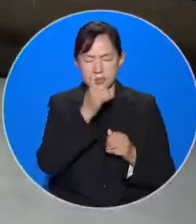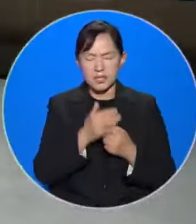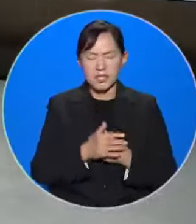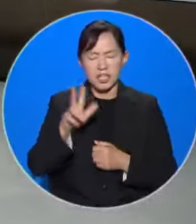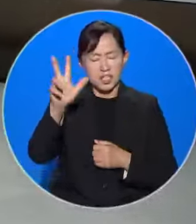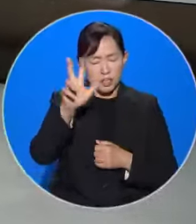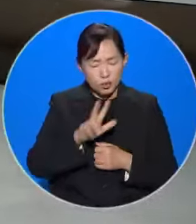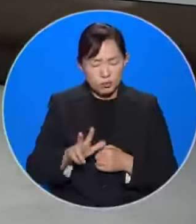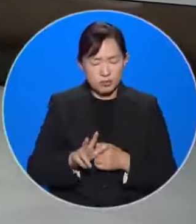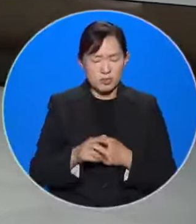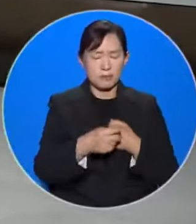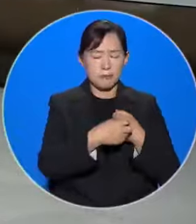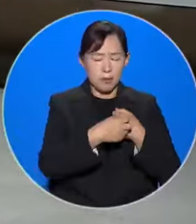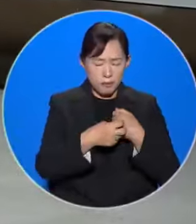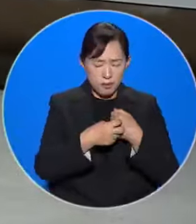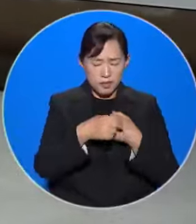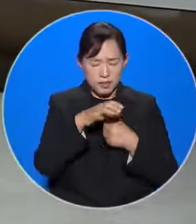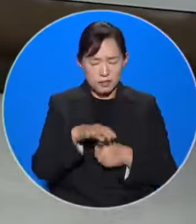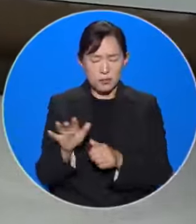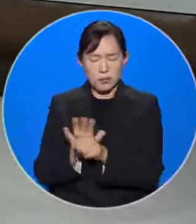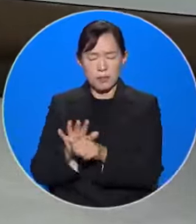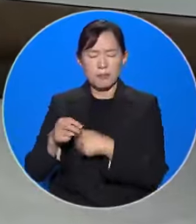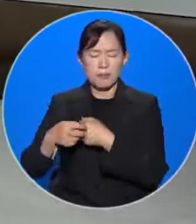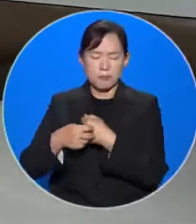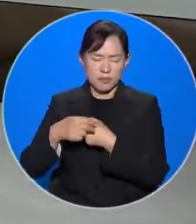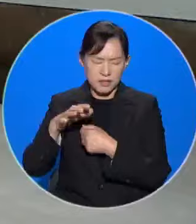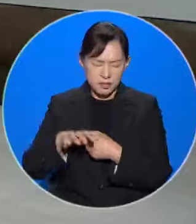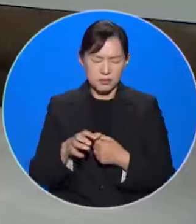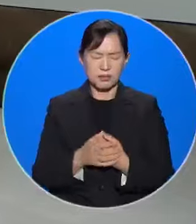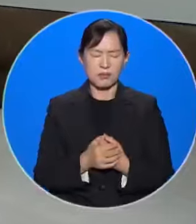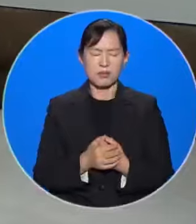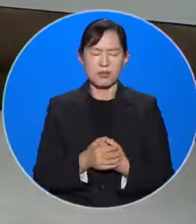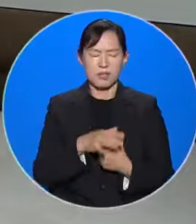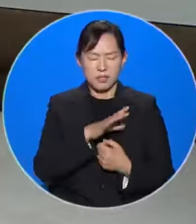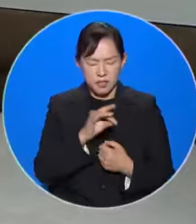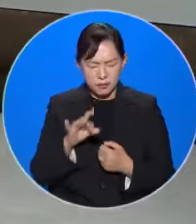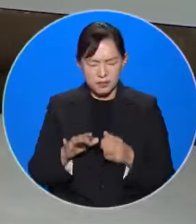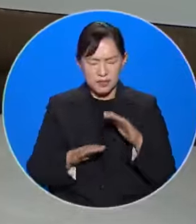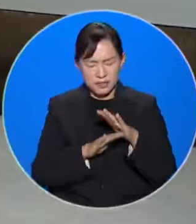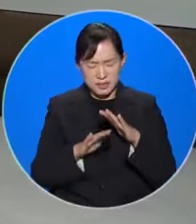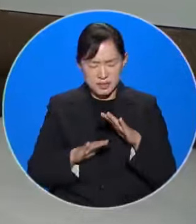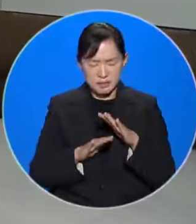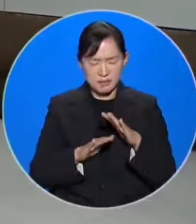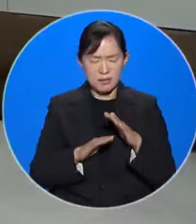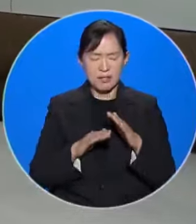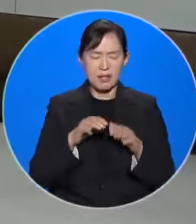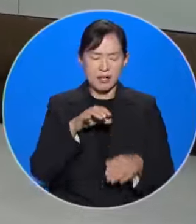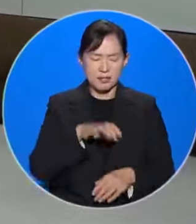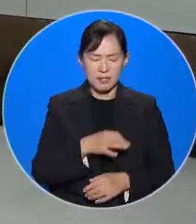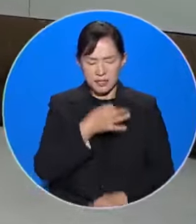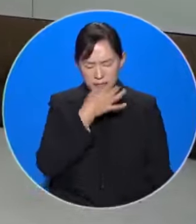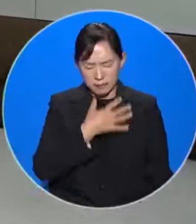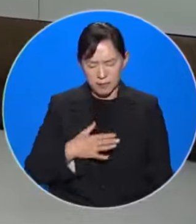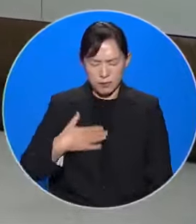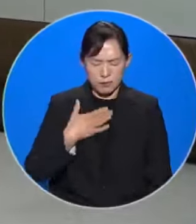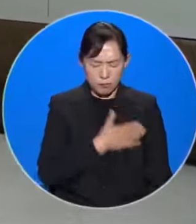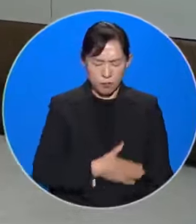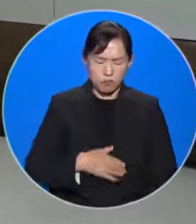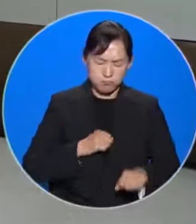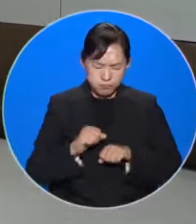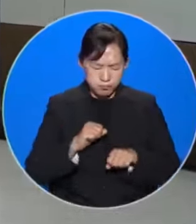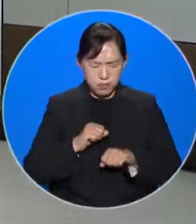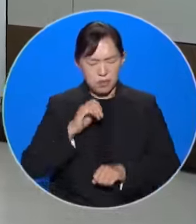전국에서 병원에서 또 요양병원에서 요양원에서 또 때로는 가정에서 힘든 몸으로 거동하기